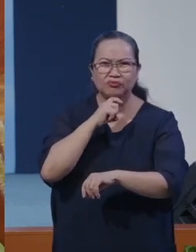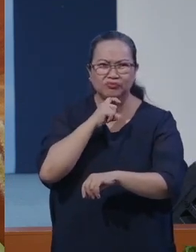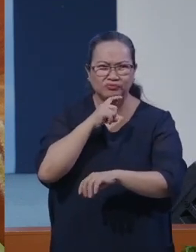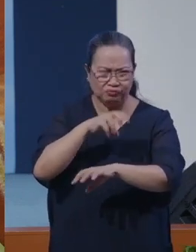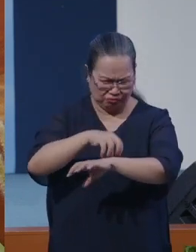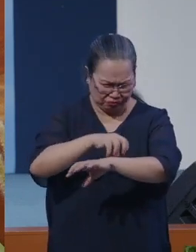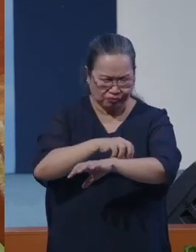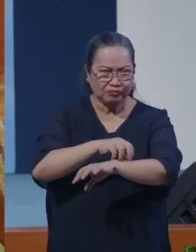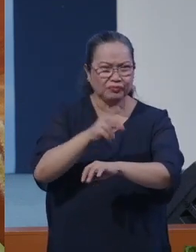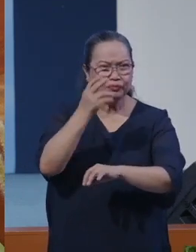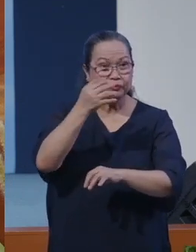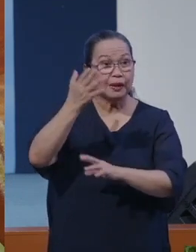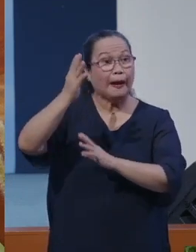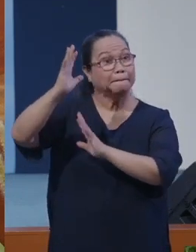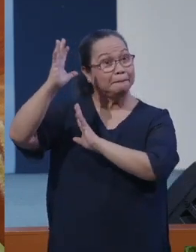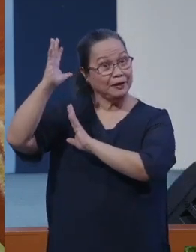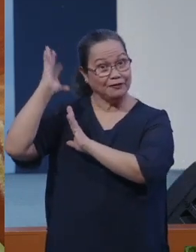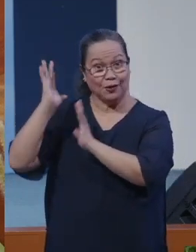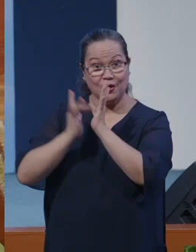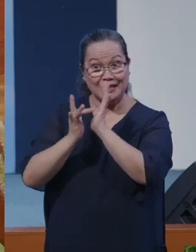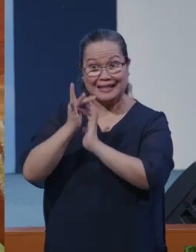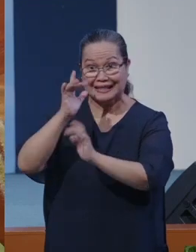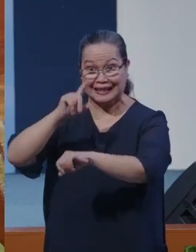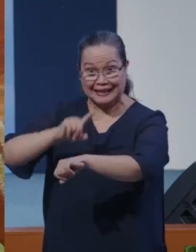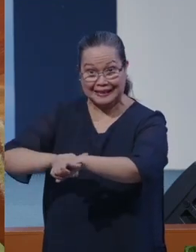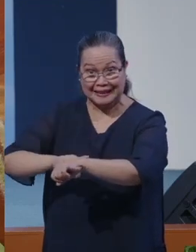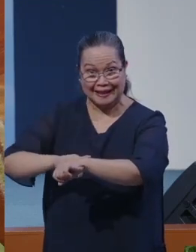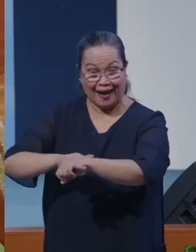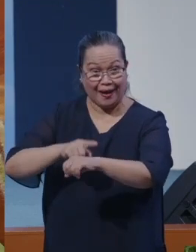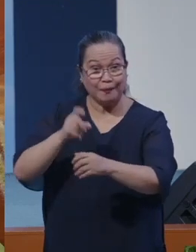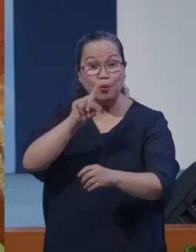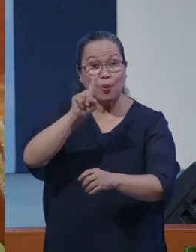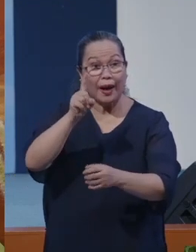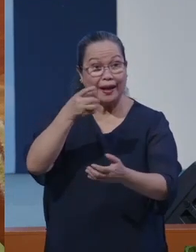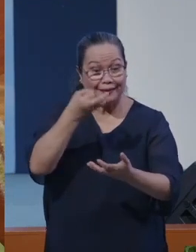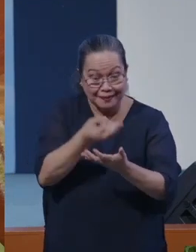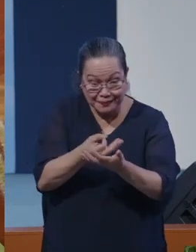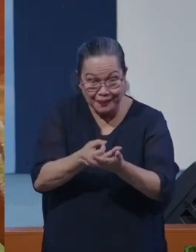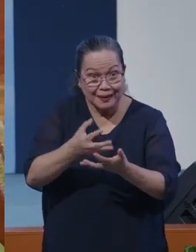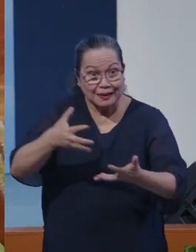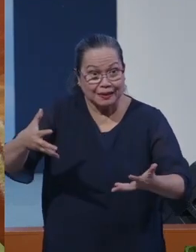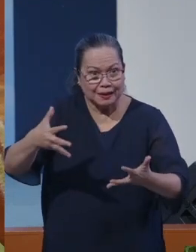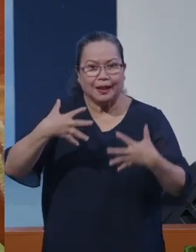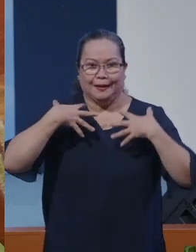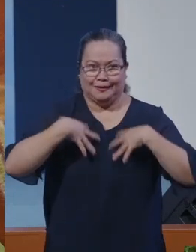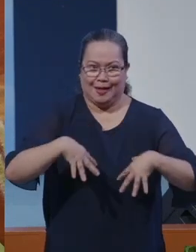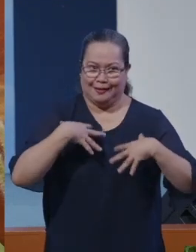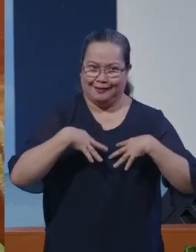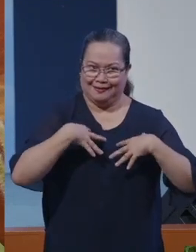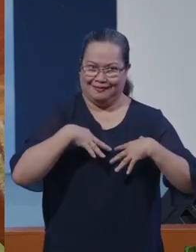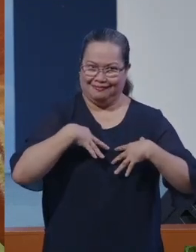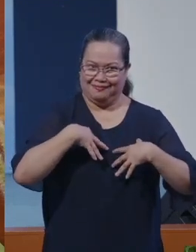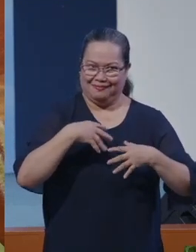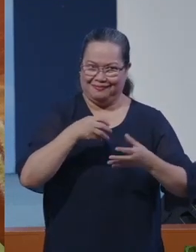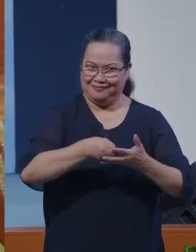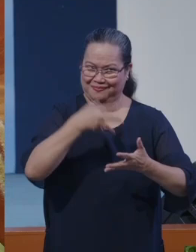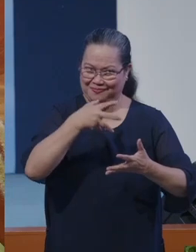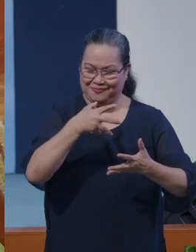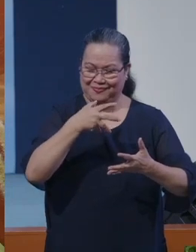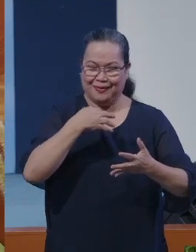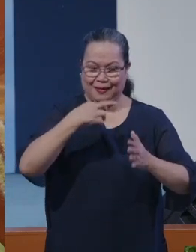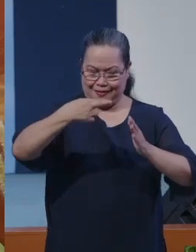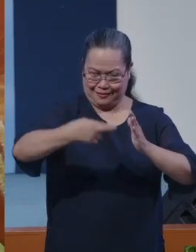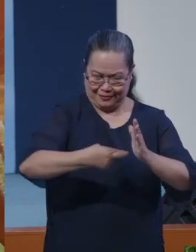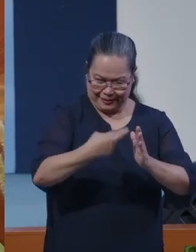nung panahon ng ating Panginoon, ang kayamanan ay nasa garments, grain,